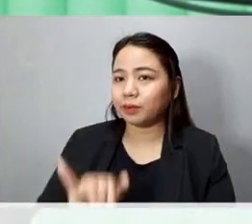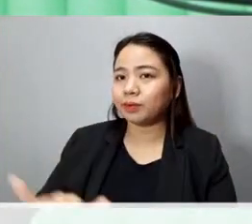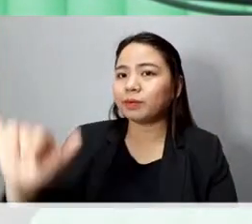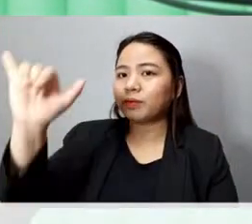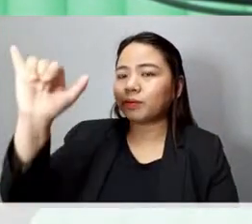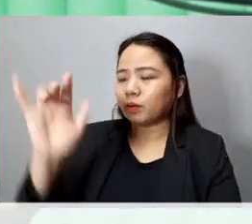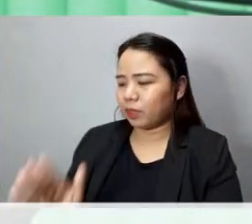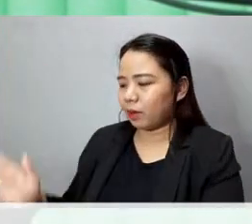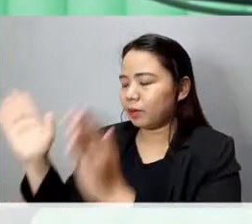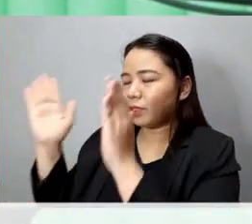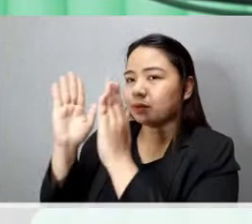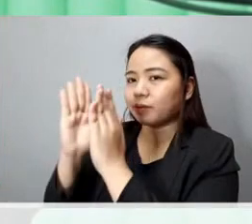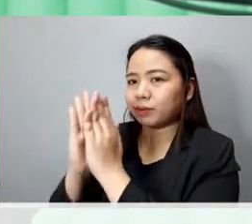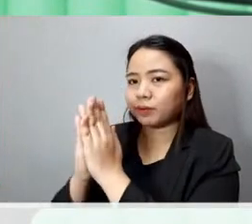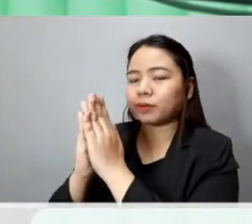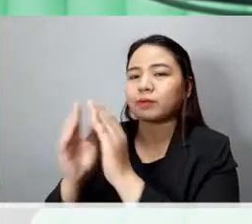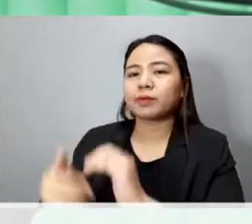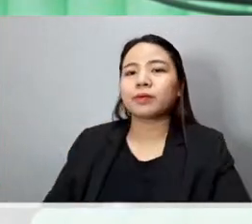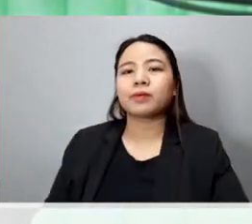Amen.